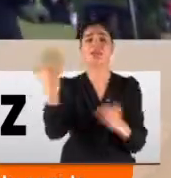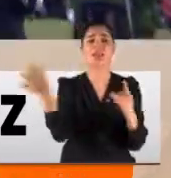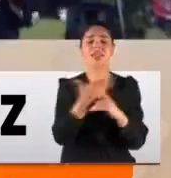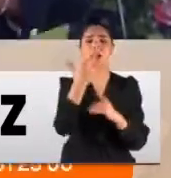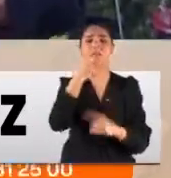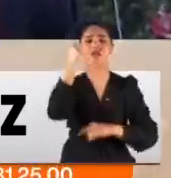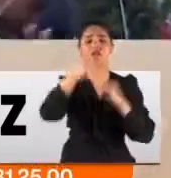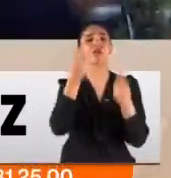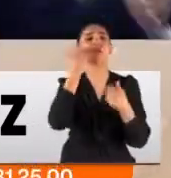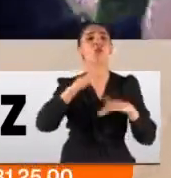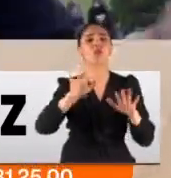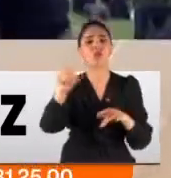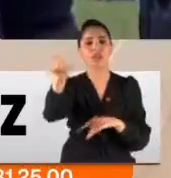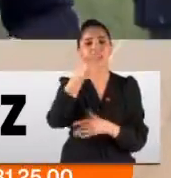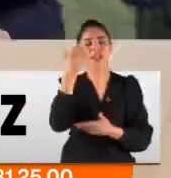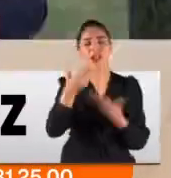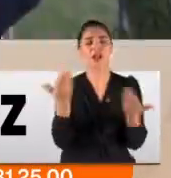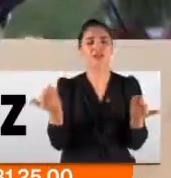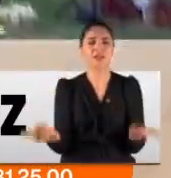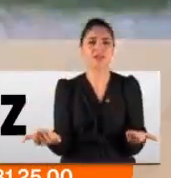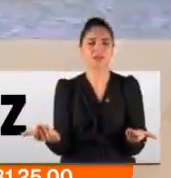da unutulmadı Nihan Günay. İşte sizlere aktardık.